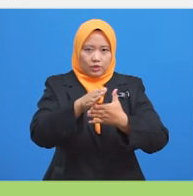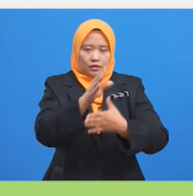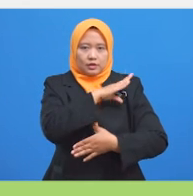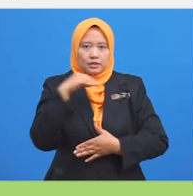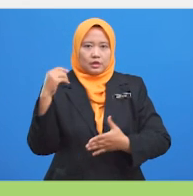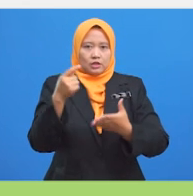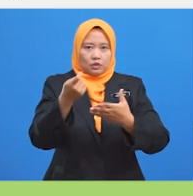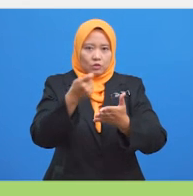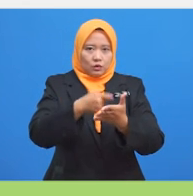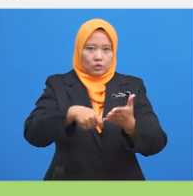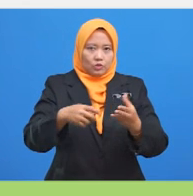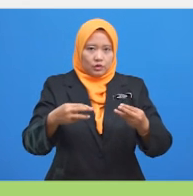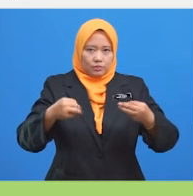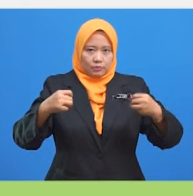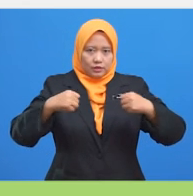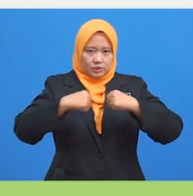tutup perniagaan.